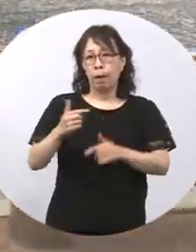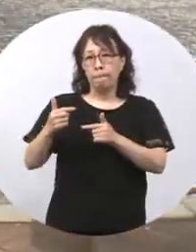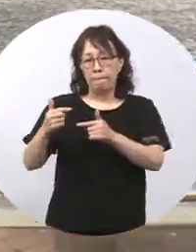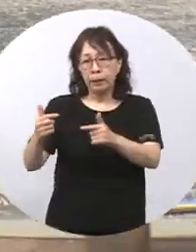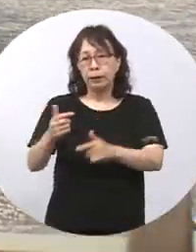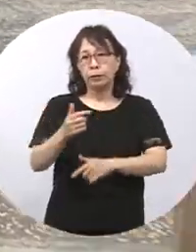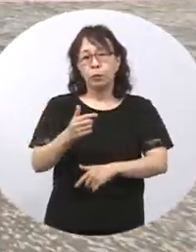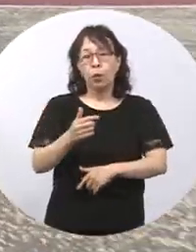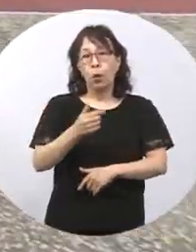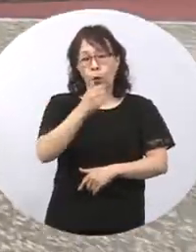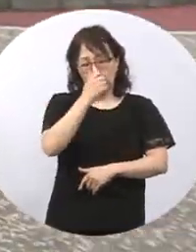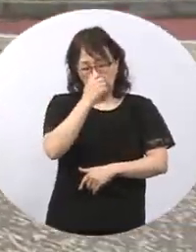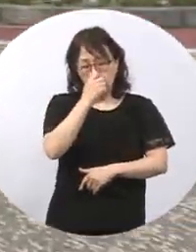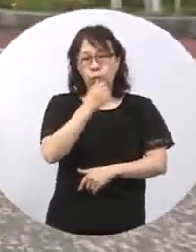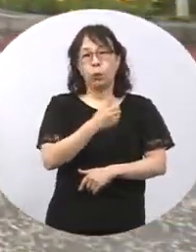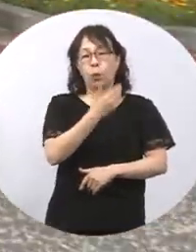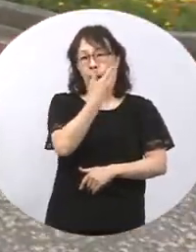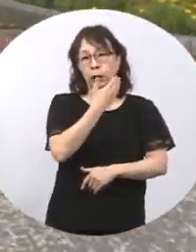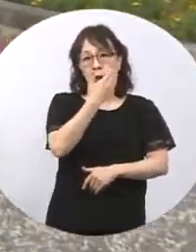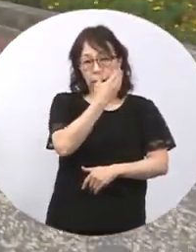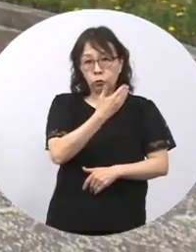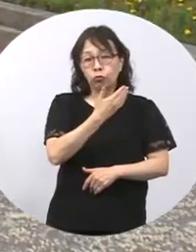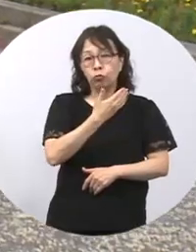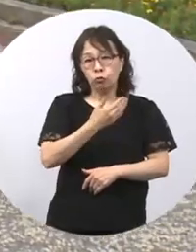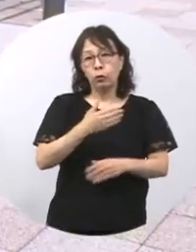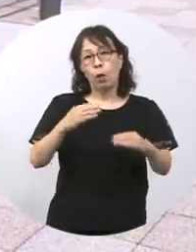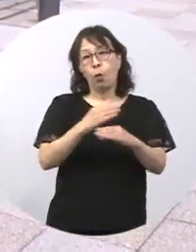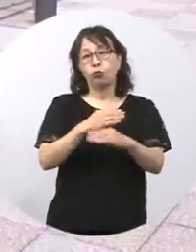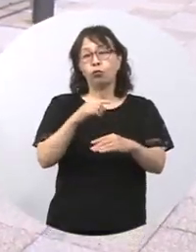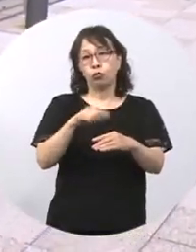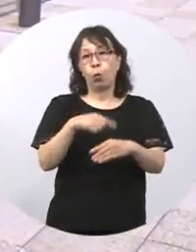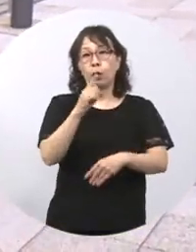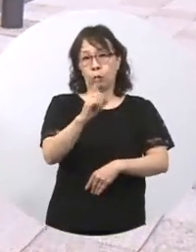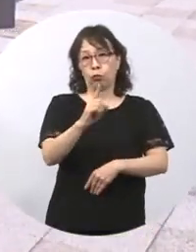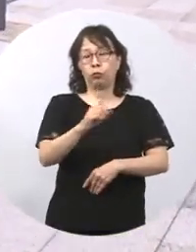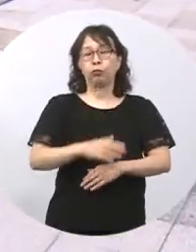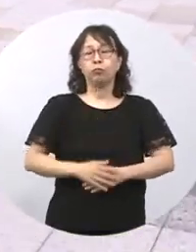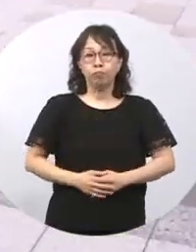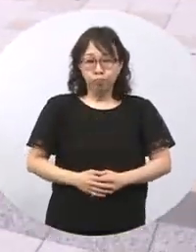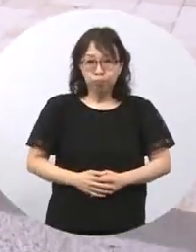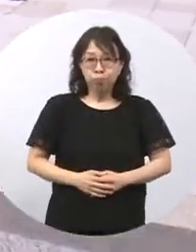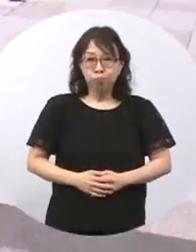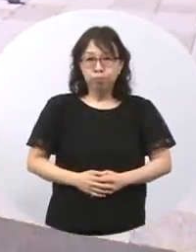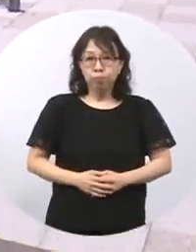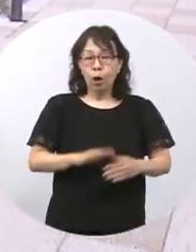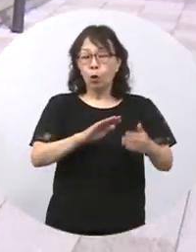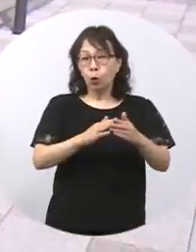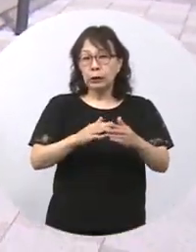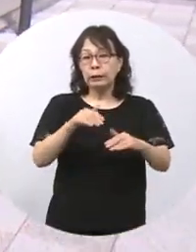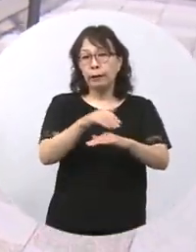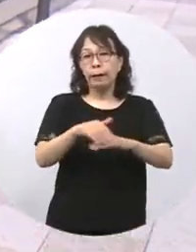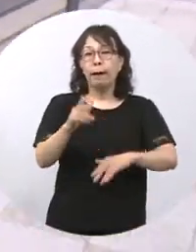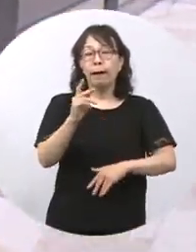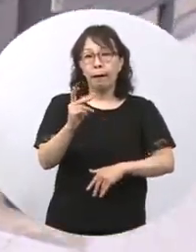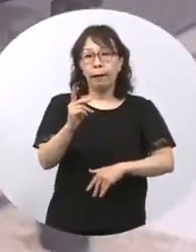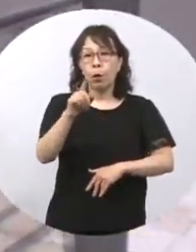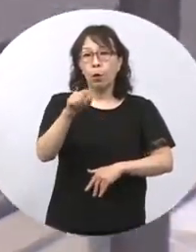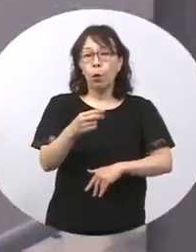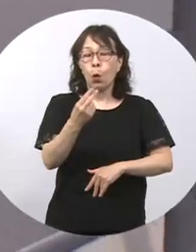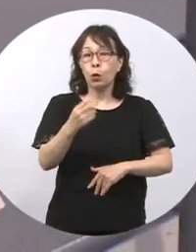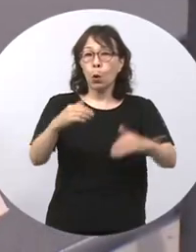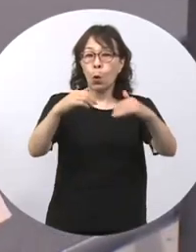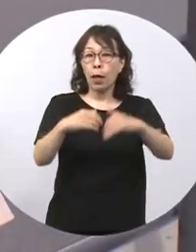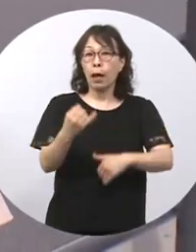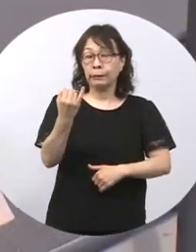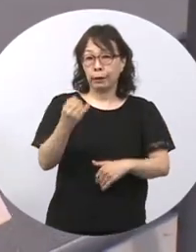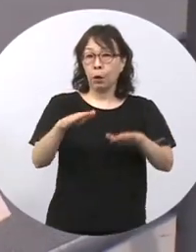も重要な移動手段の一つです。まずは都市計画課の野戸谷さんに公共交通の